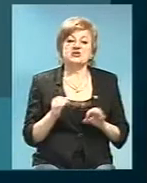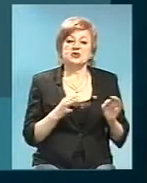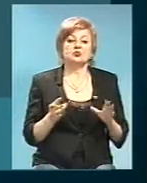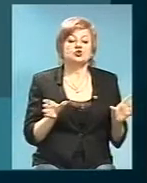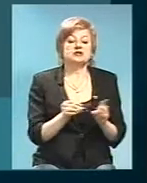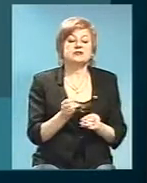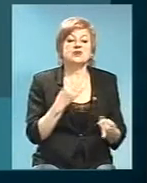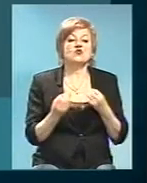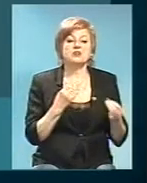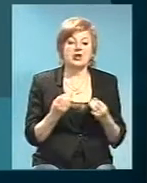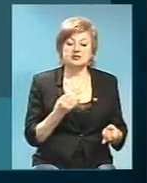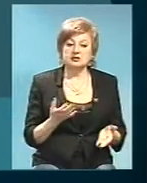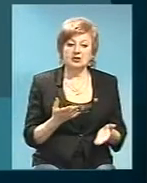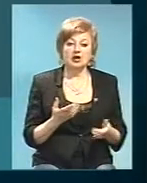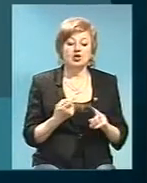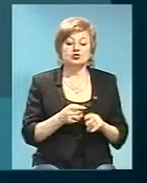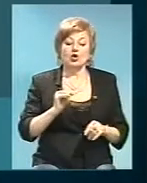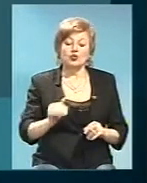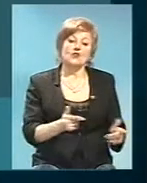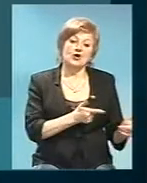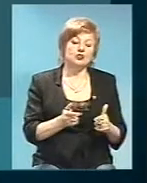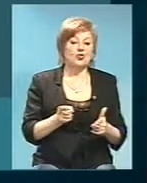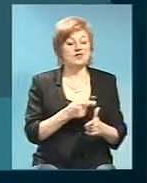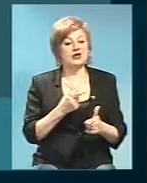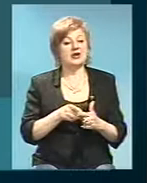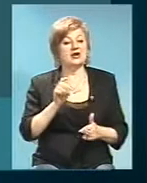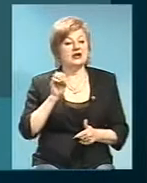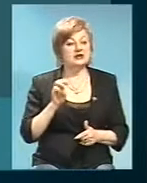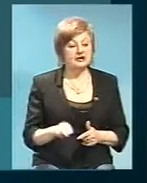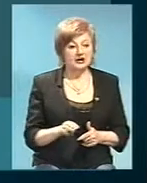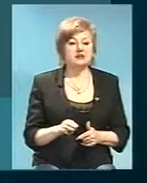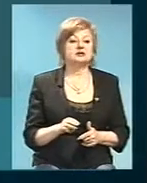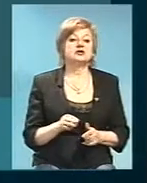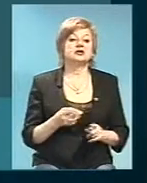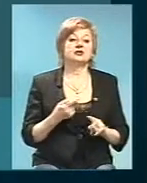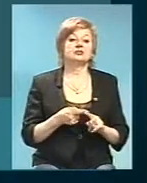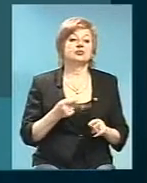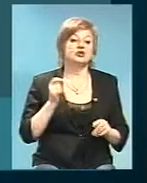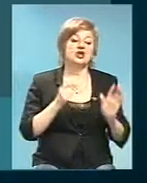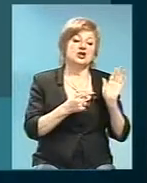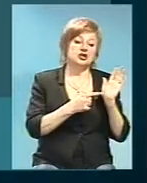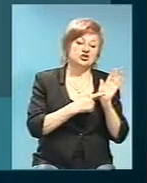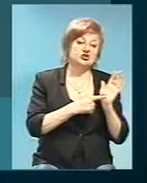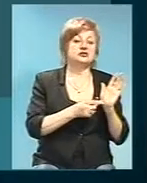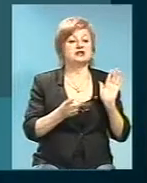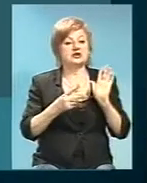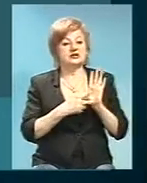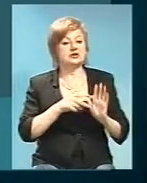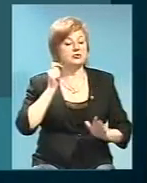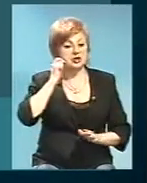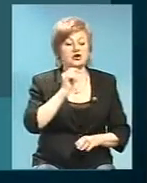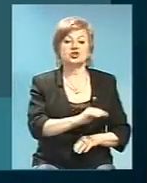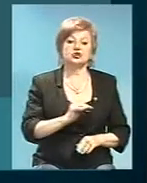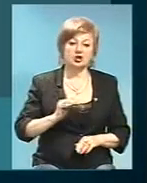співбесіди, подивитися на готовність дитини до школи, скільки могли в школу йти 6-річні діти, 7-річні діти, можливо, якісь